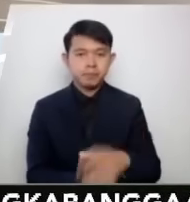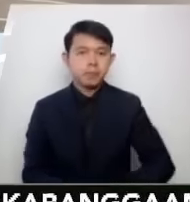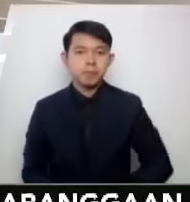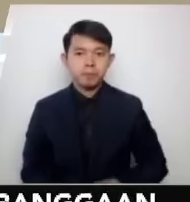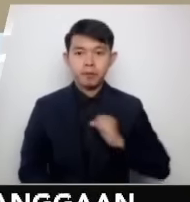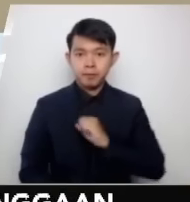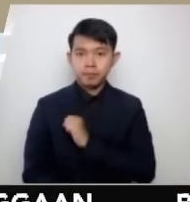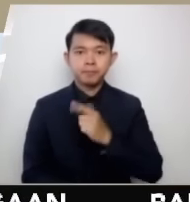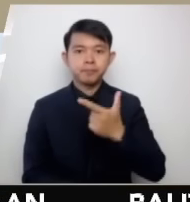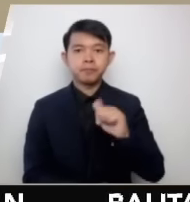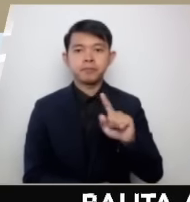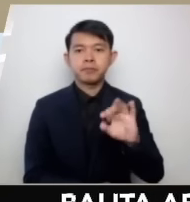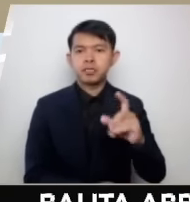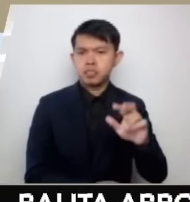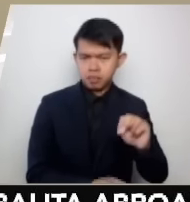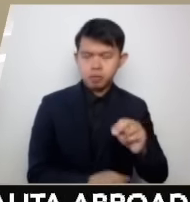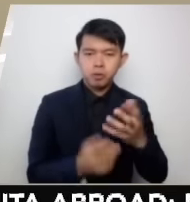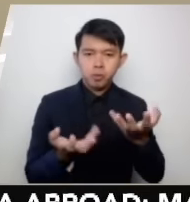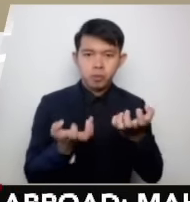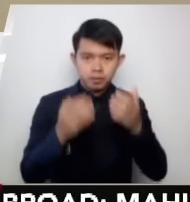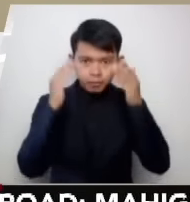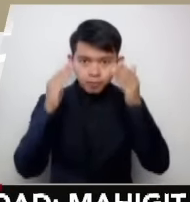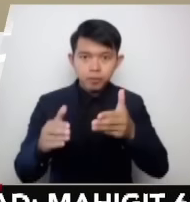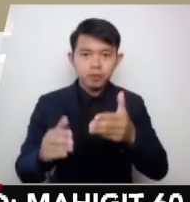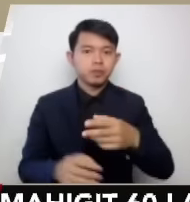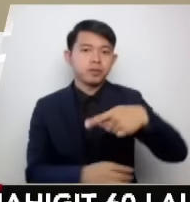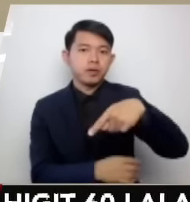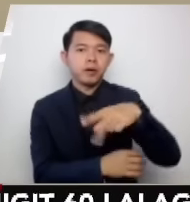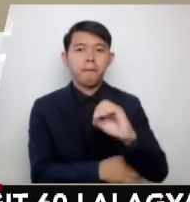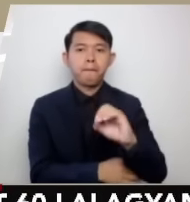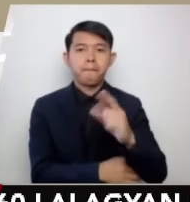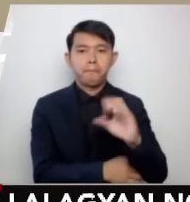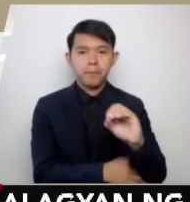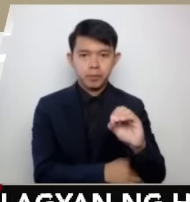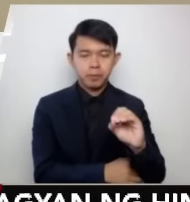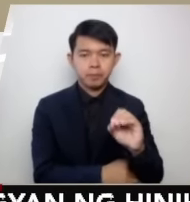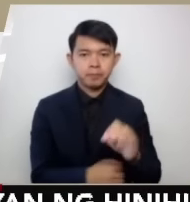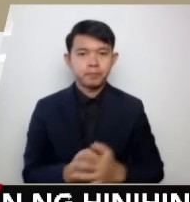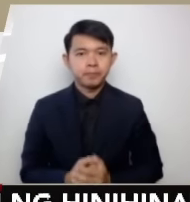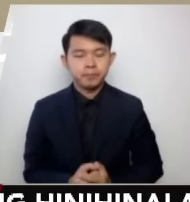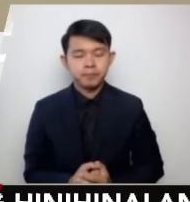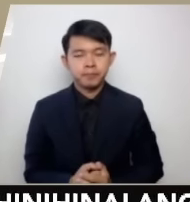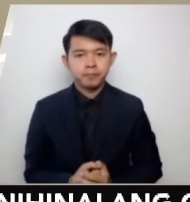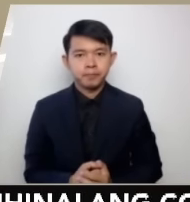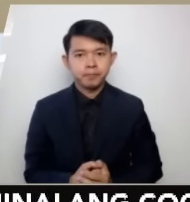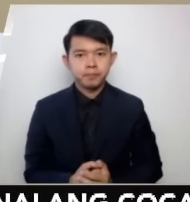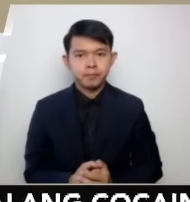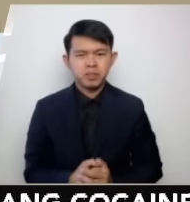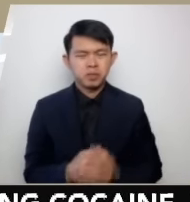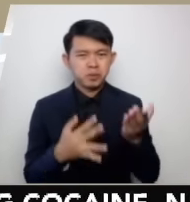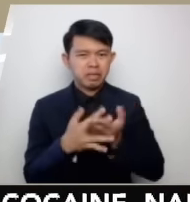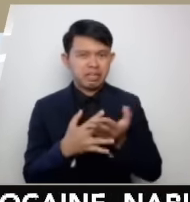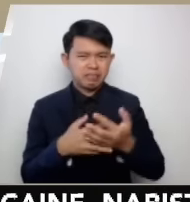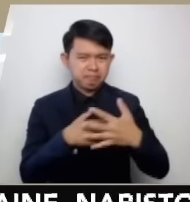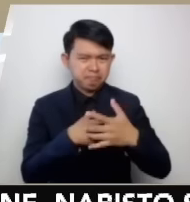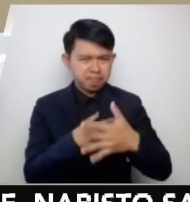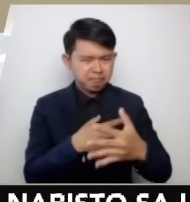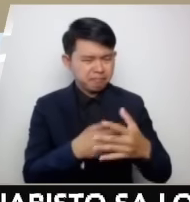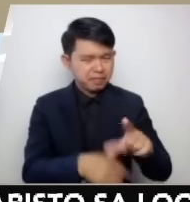Hub. Kung hindi nabibigyan ng spotlight, hindi rin nafafile yung kaso at tumatagal. Ni isang kaso, wala pa na ifafile dito sa